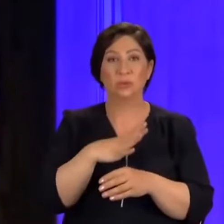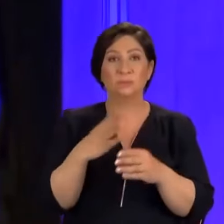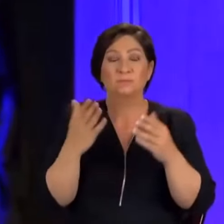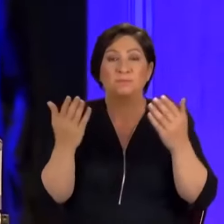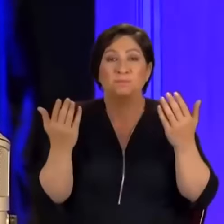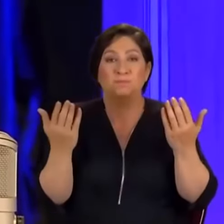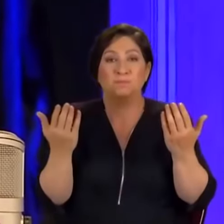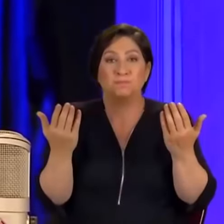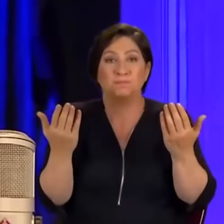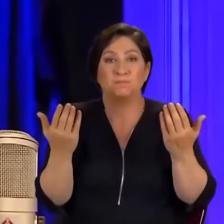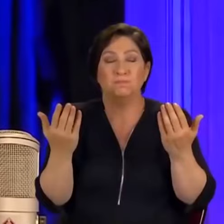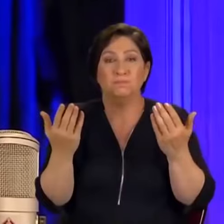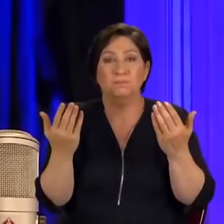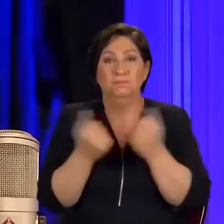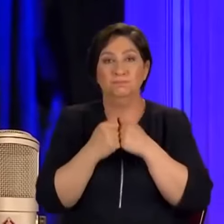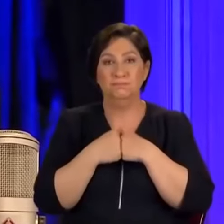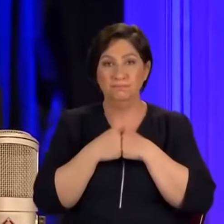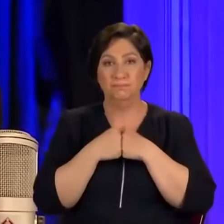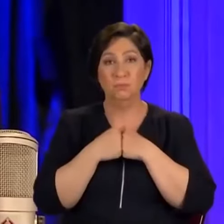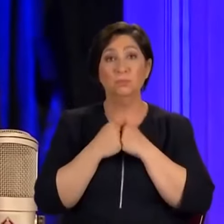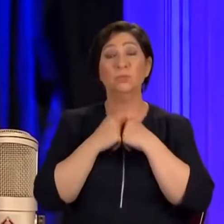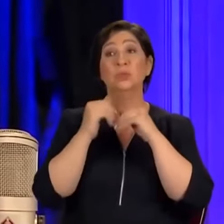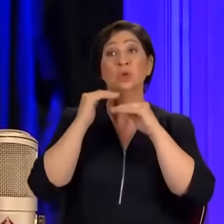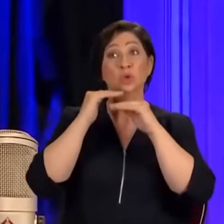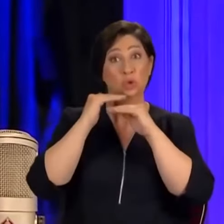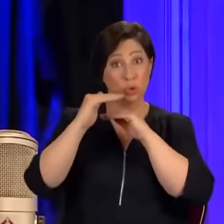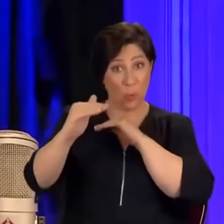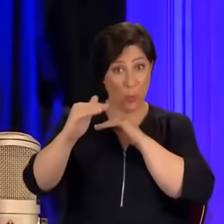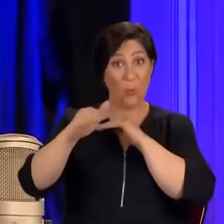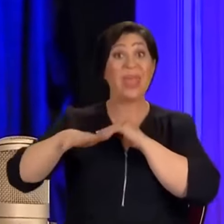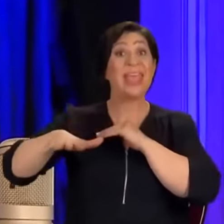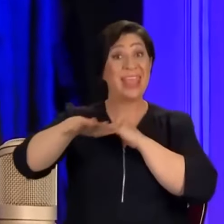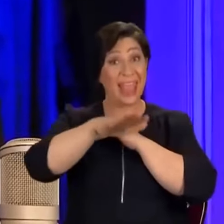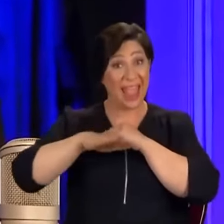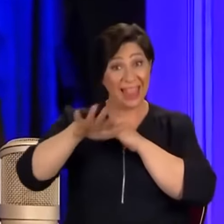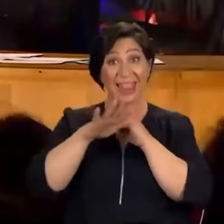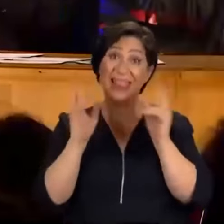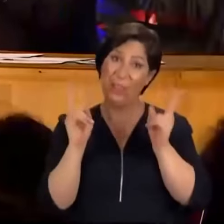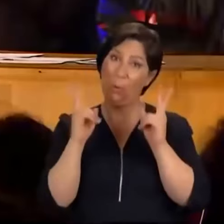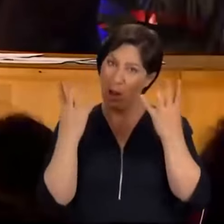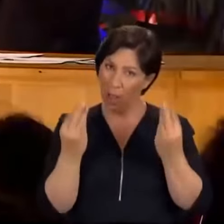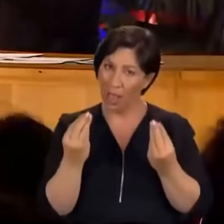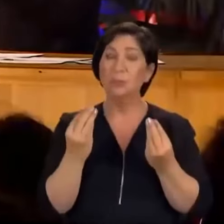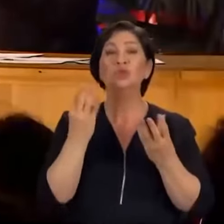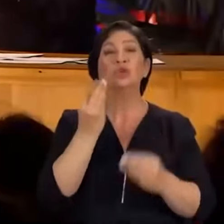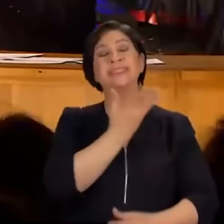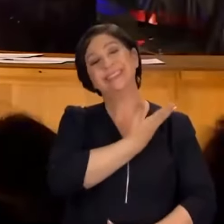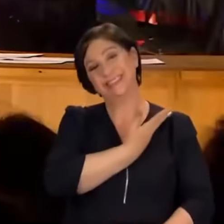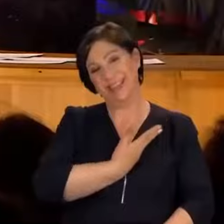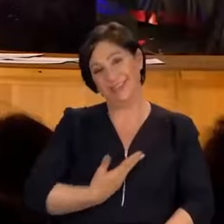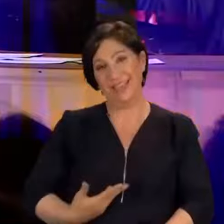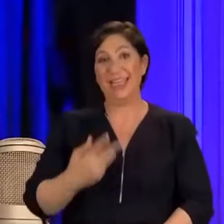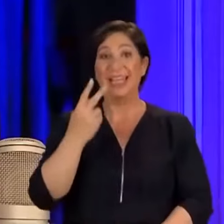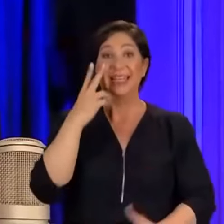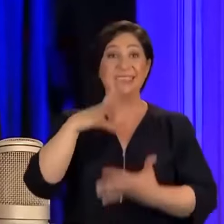yani eee toplum genelde çok sevdiği insanlara yani burada iki tane çok